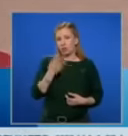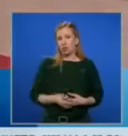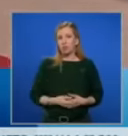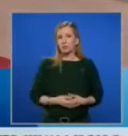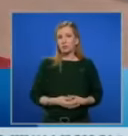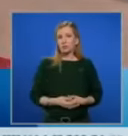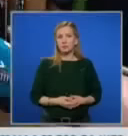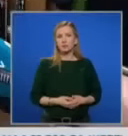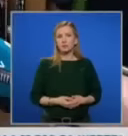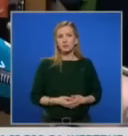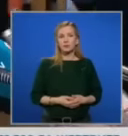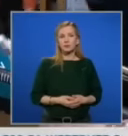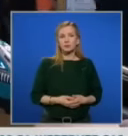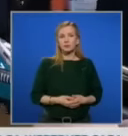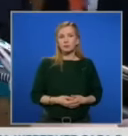Радев.